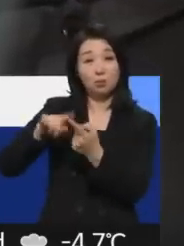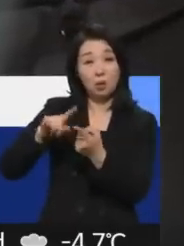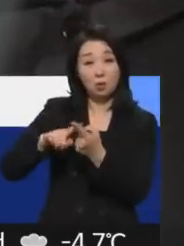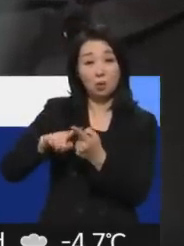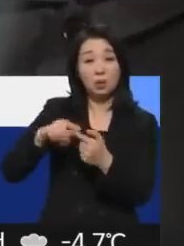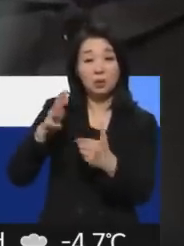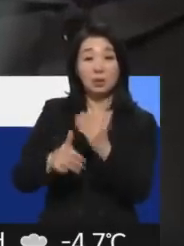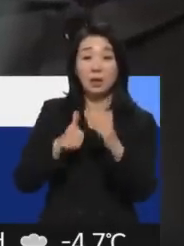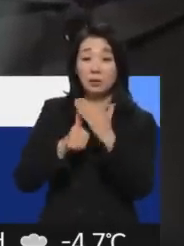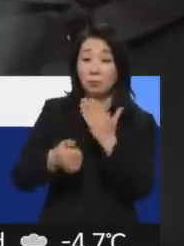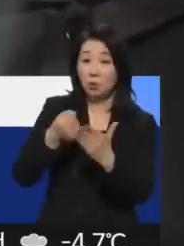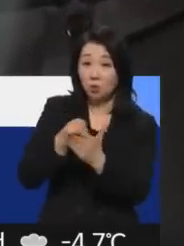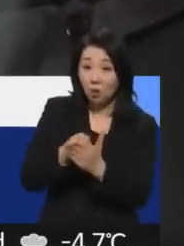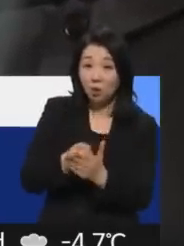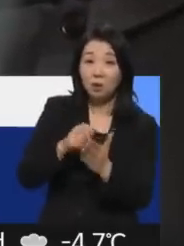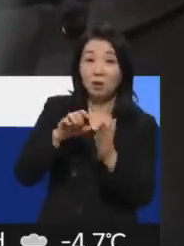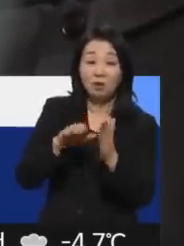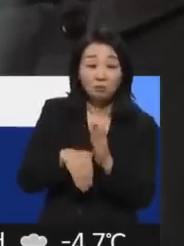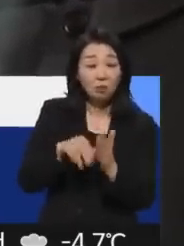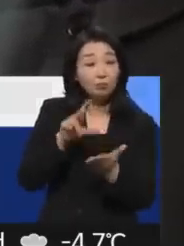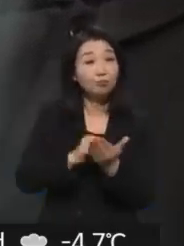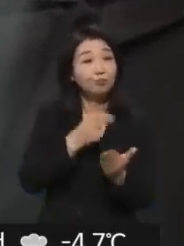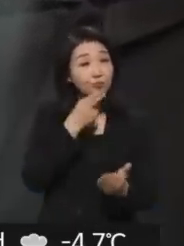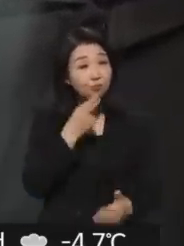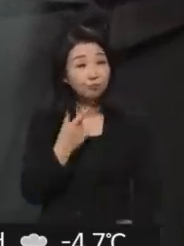당대표를 결정해도 무방하다.